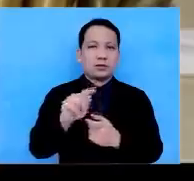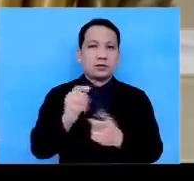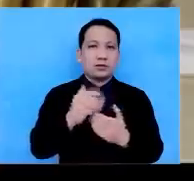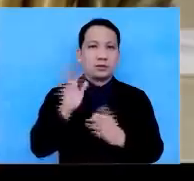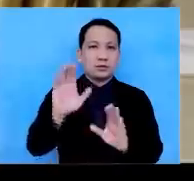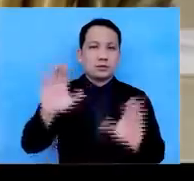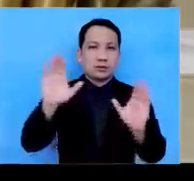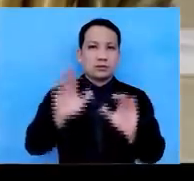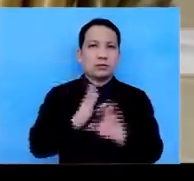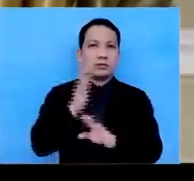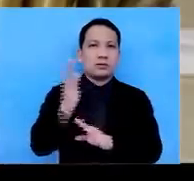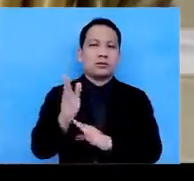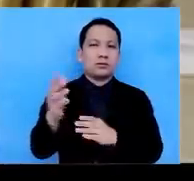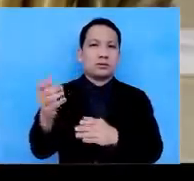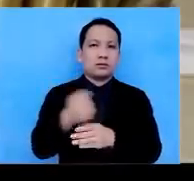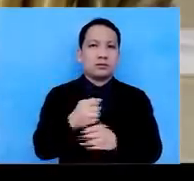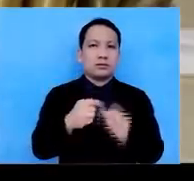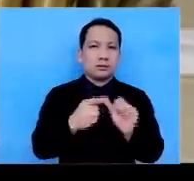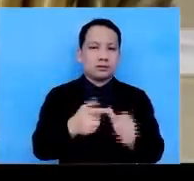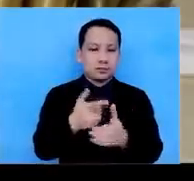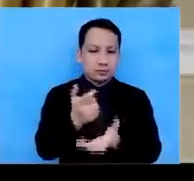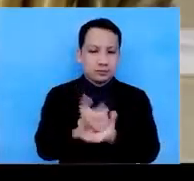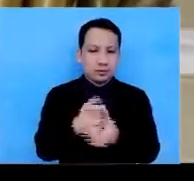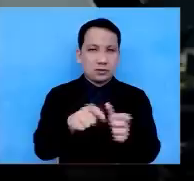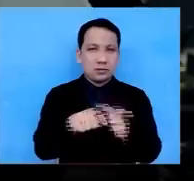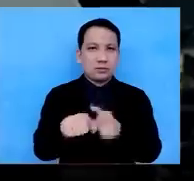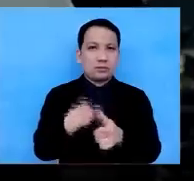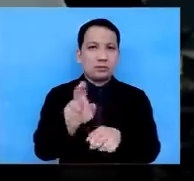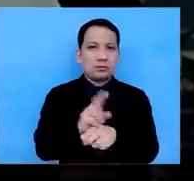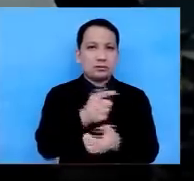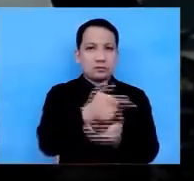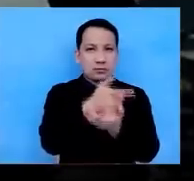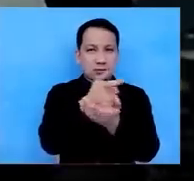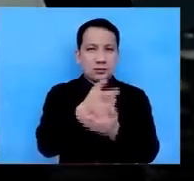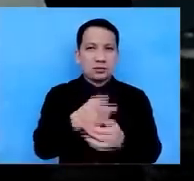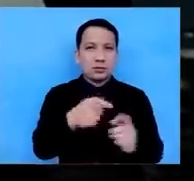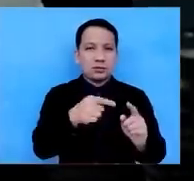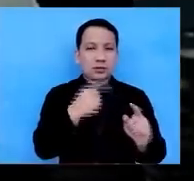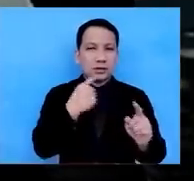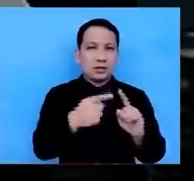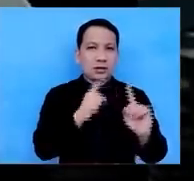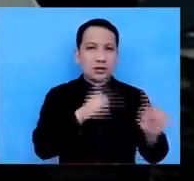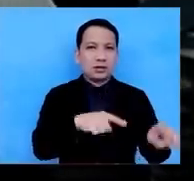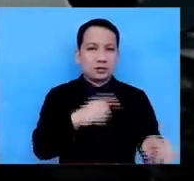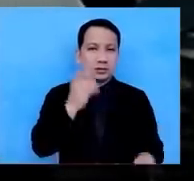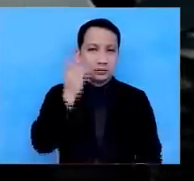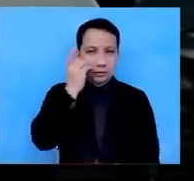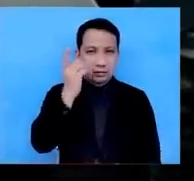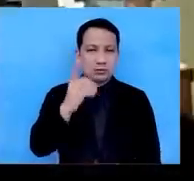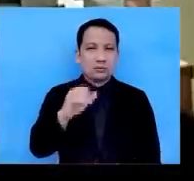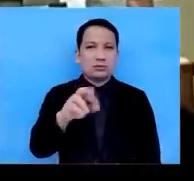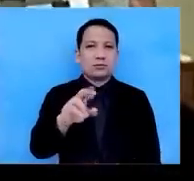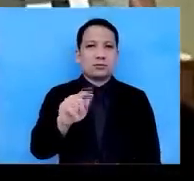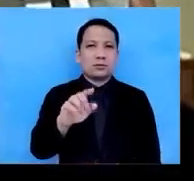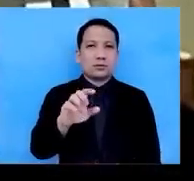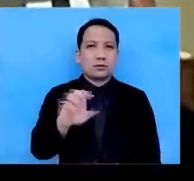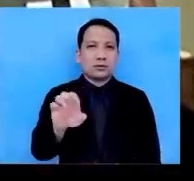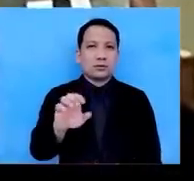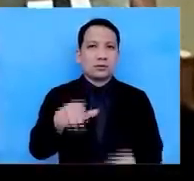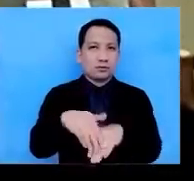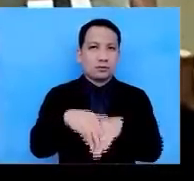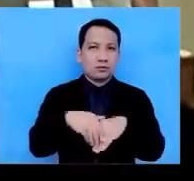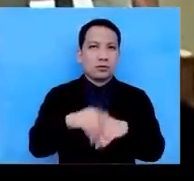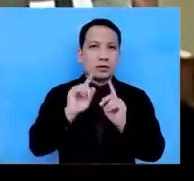Army, nakuha rin ang mga baril na ginamit sa pagpatay. Sinubukan namin kunin ang panig ni Durante kaugnay rito, ngunit wala pa siyang